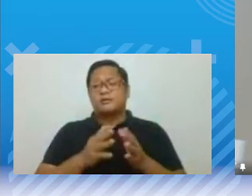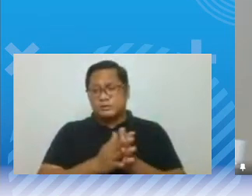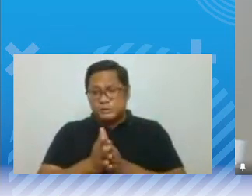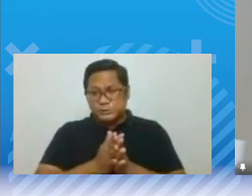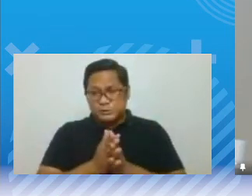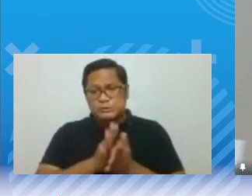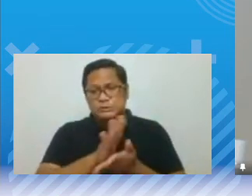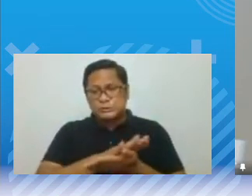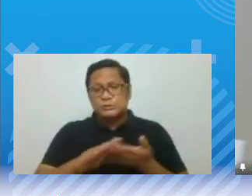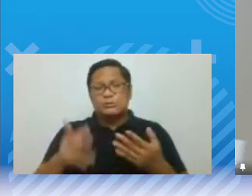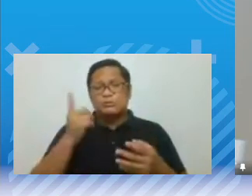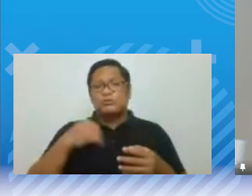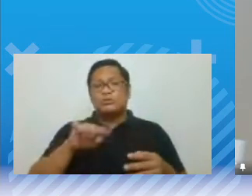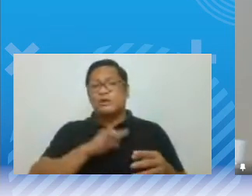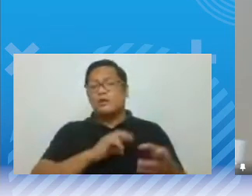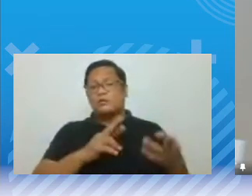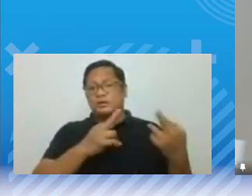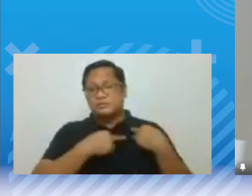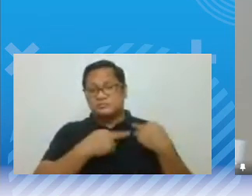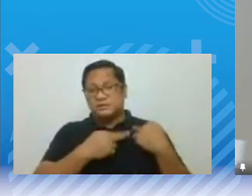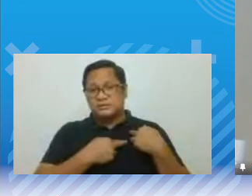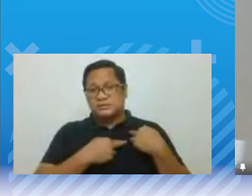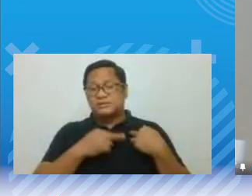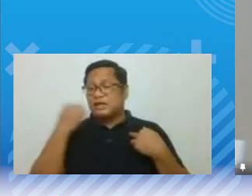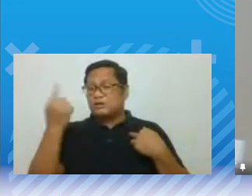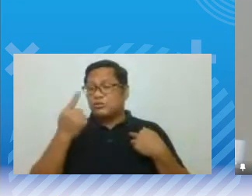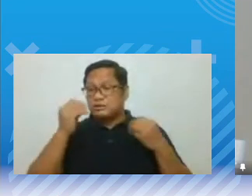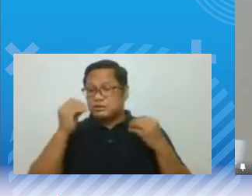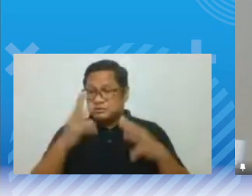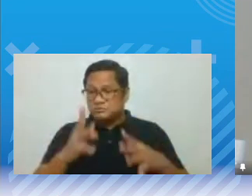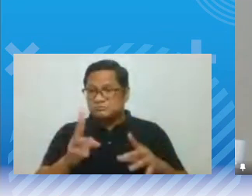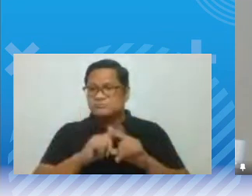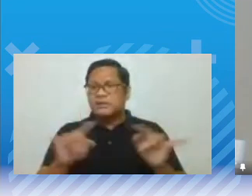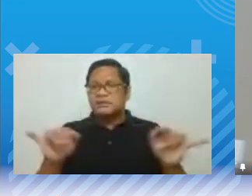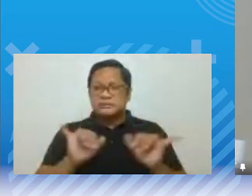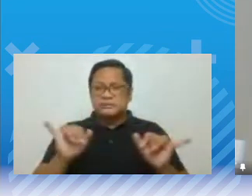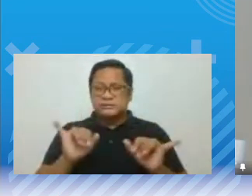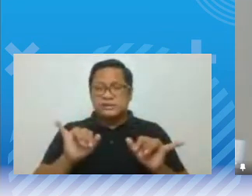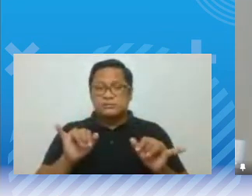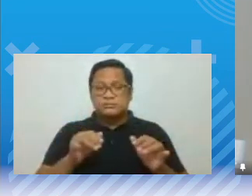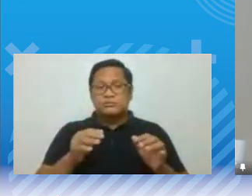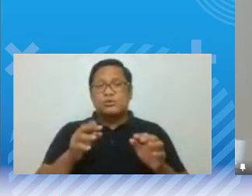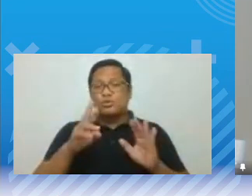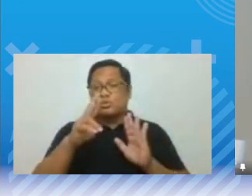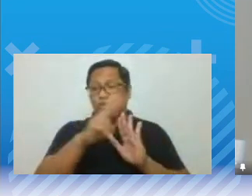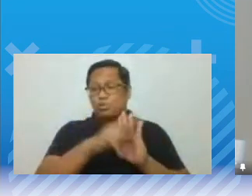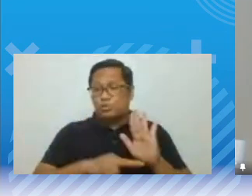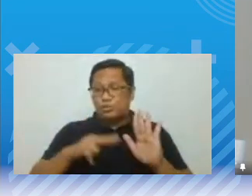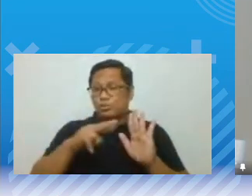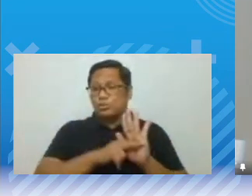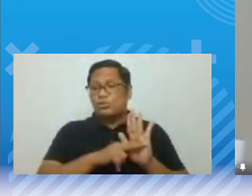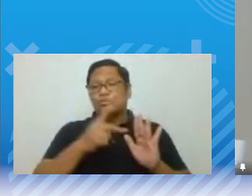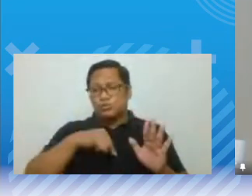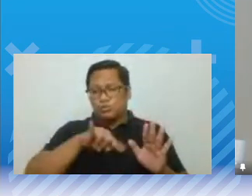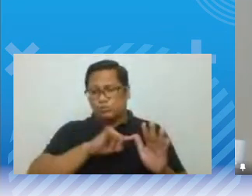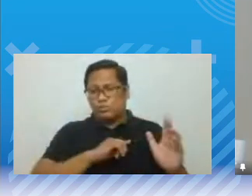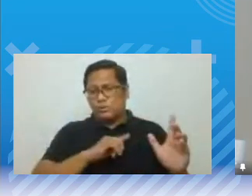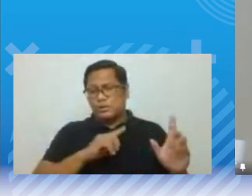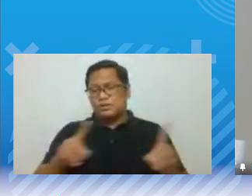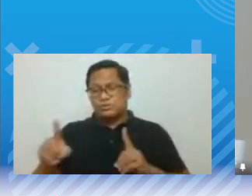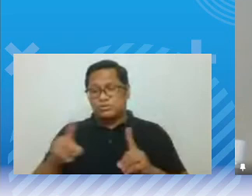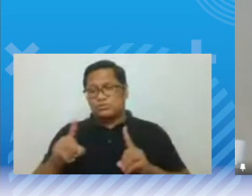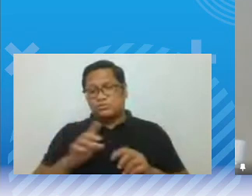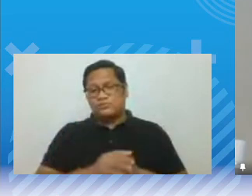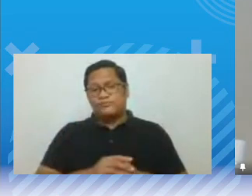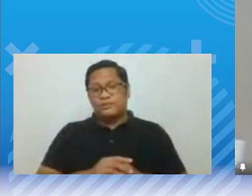sa pagganap ng mga tungkulin natin, hindi lang bilang guro, but all the other roles that we are playing. So also, mula